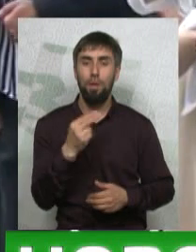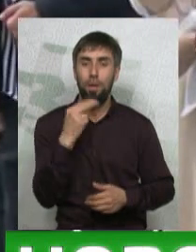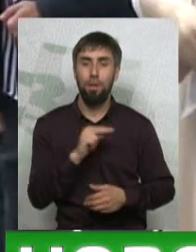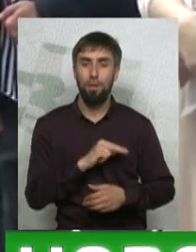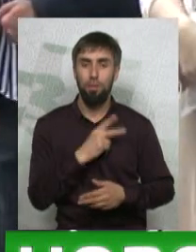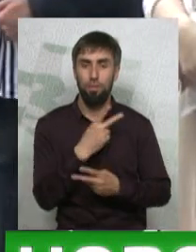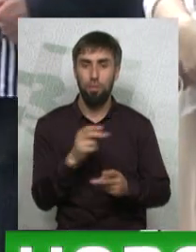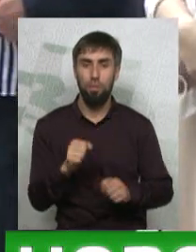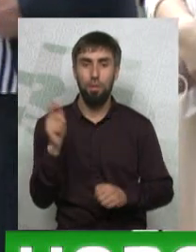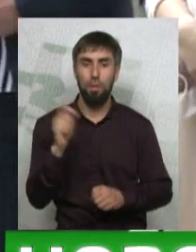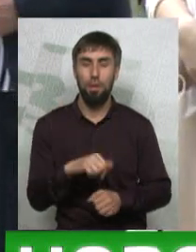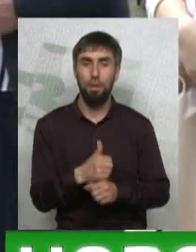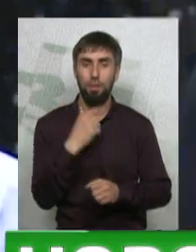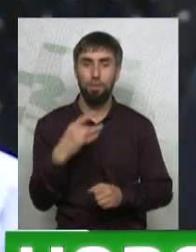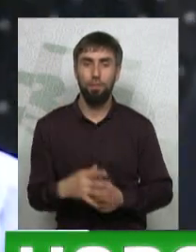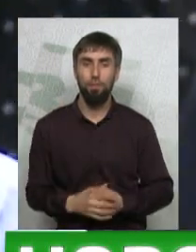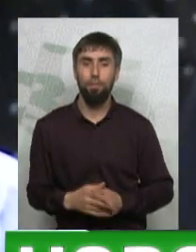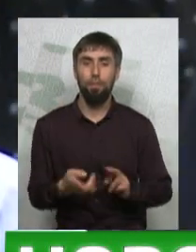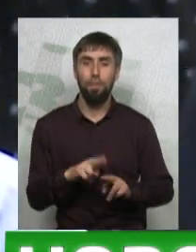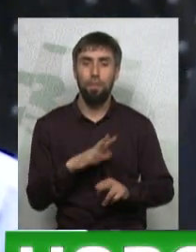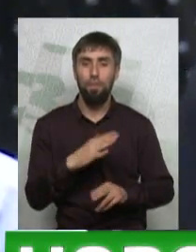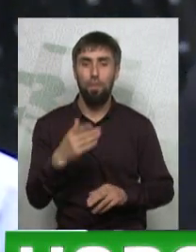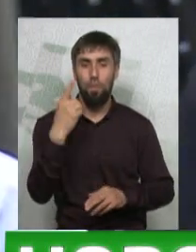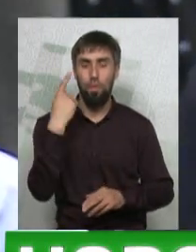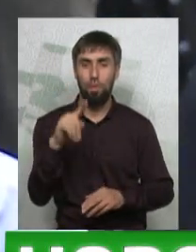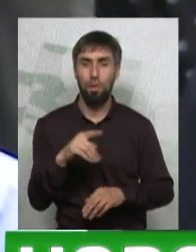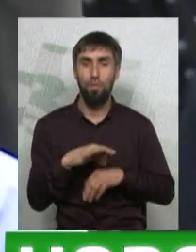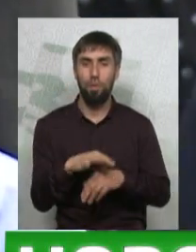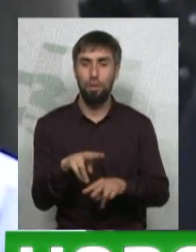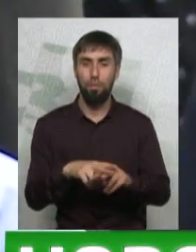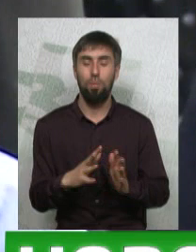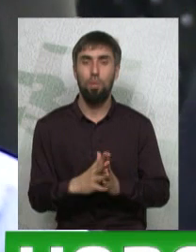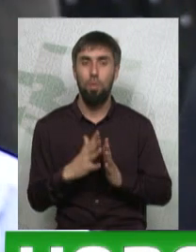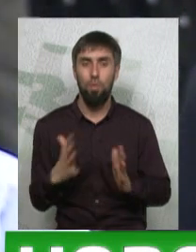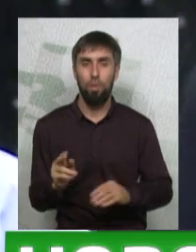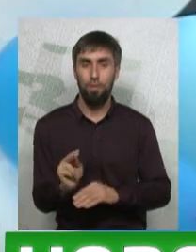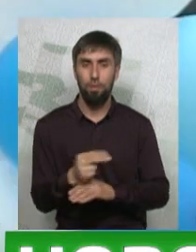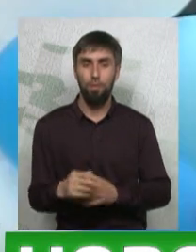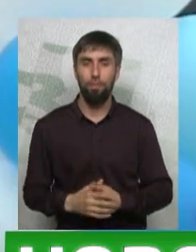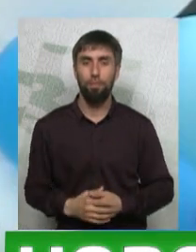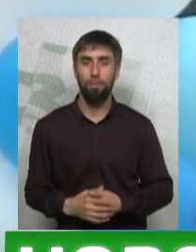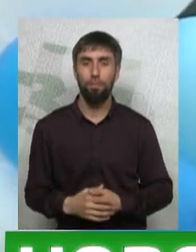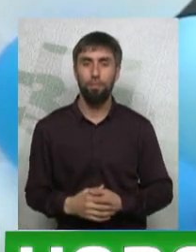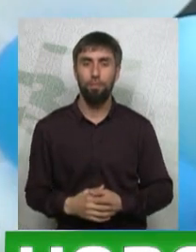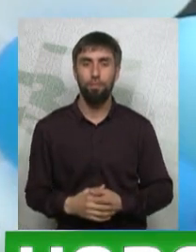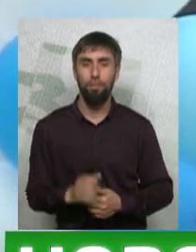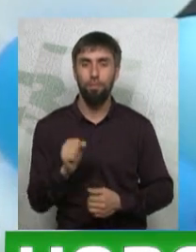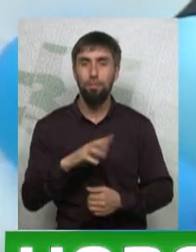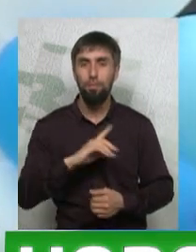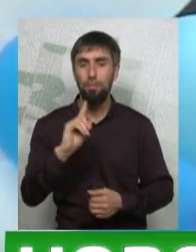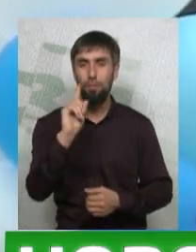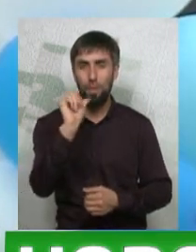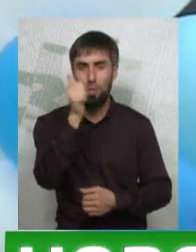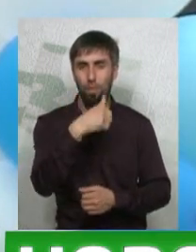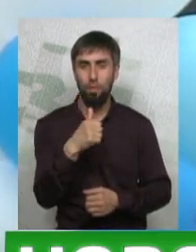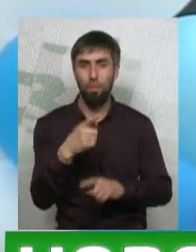Вот тогда приехал глава Ингушетии. Это была его инициатива провести здесь масштабную реконструкцию. Где-то год-полтора назад,